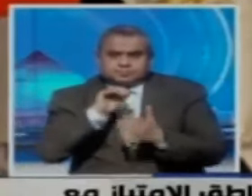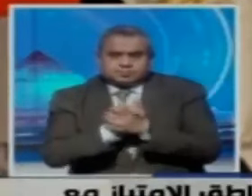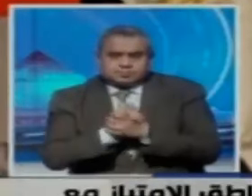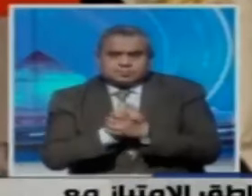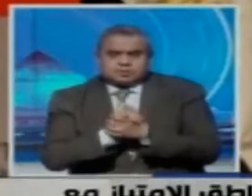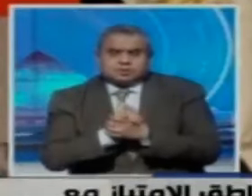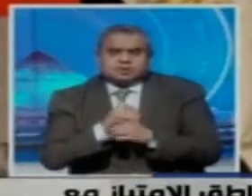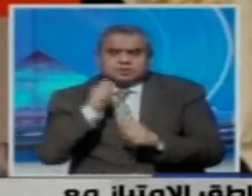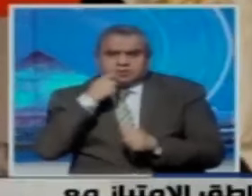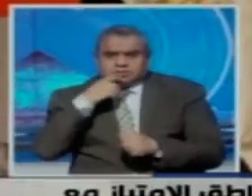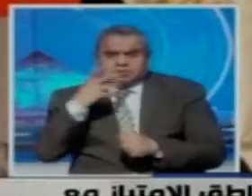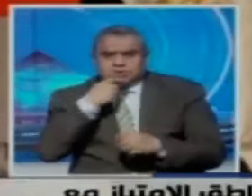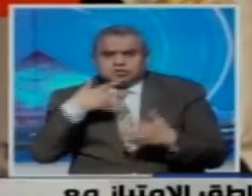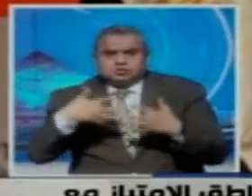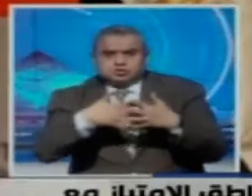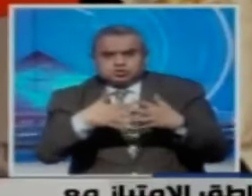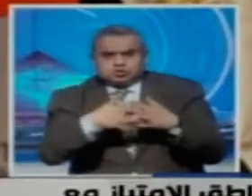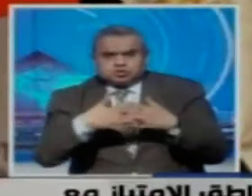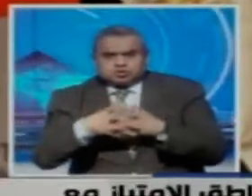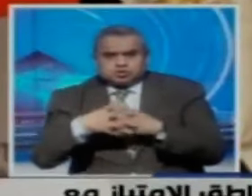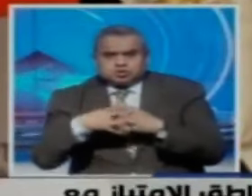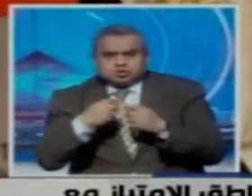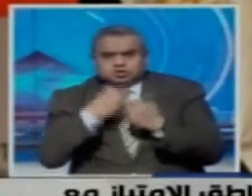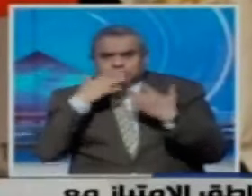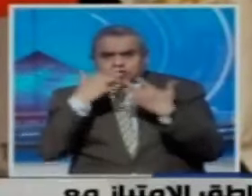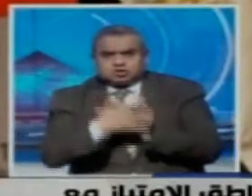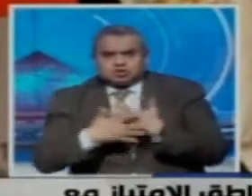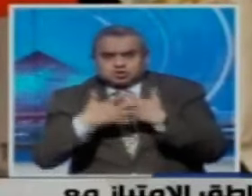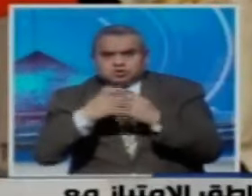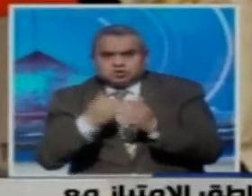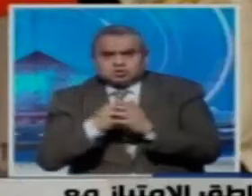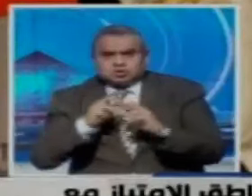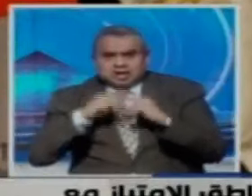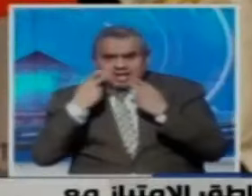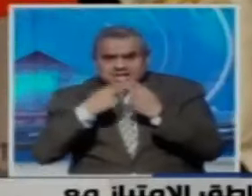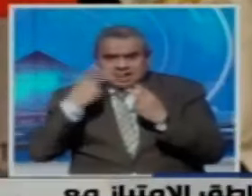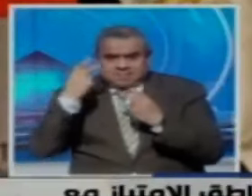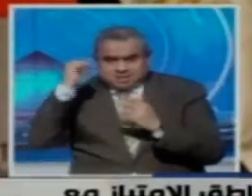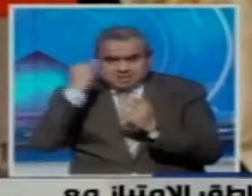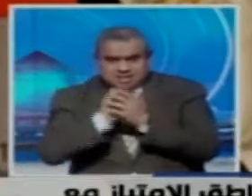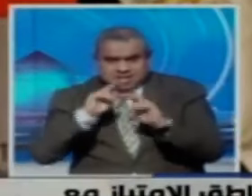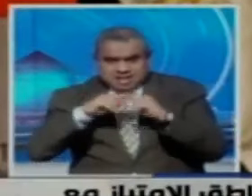ونهنئ شركائنا شركات باريك جولد وشركة سانتا مين